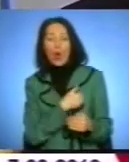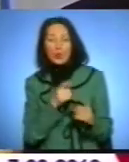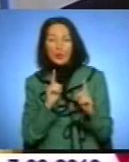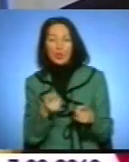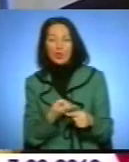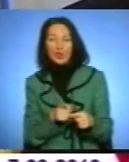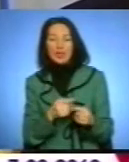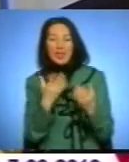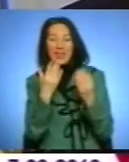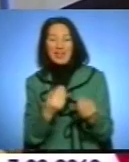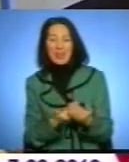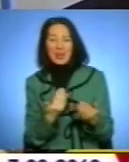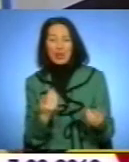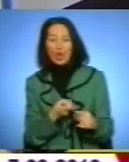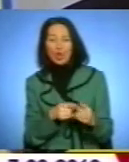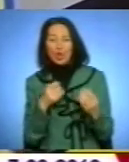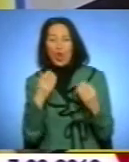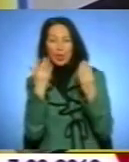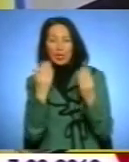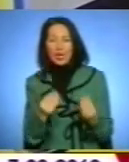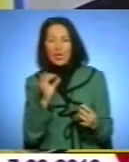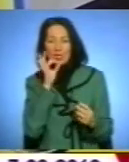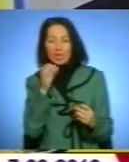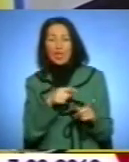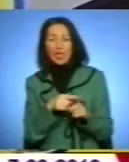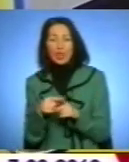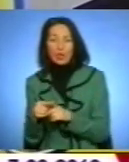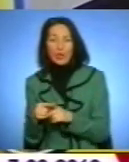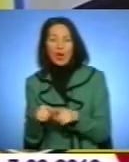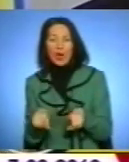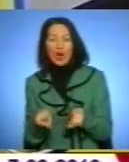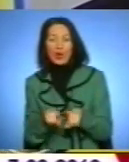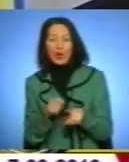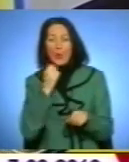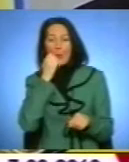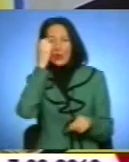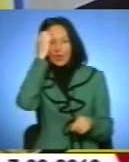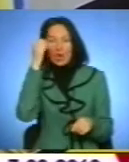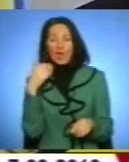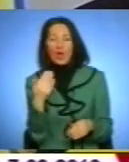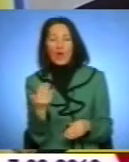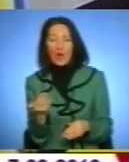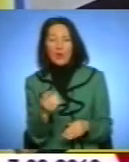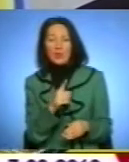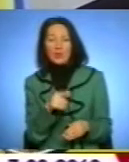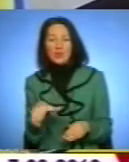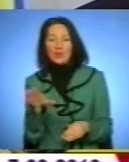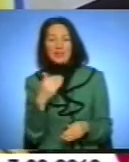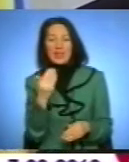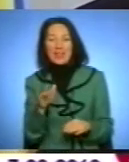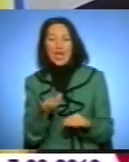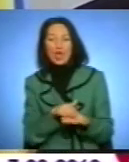дня, сказати слова такої, знаєте, подяки вам за все те добре,